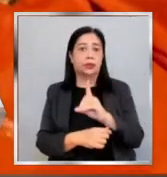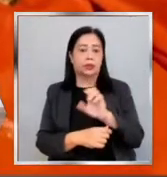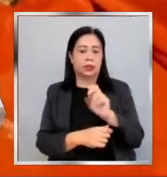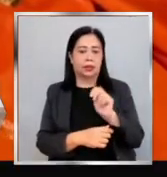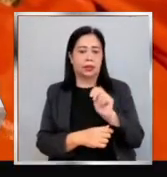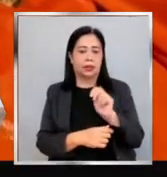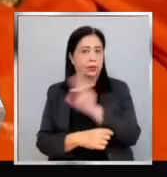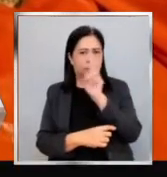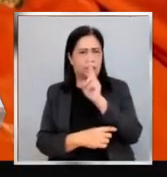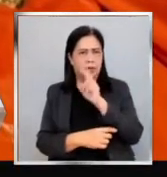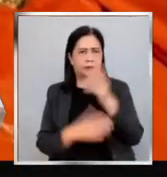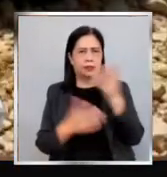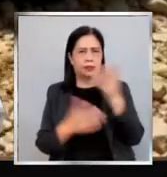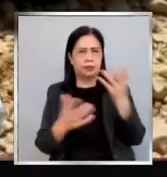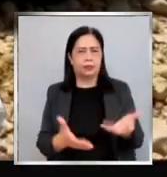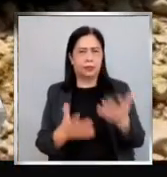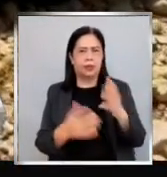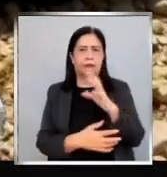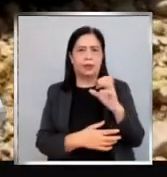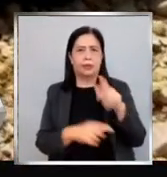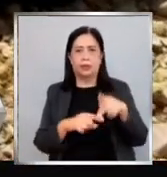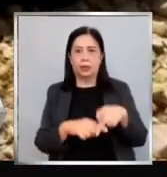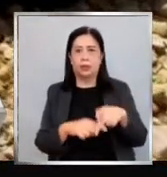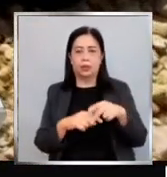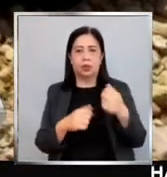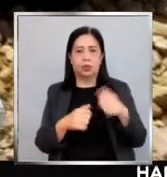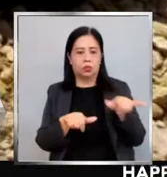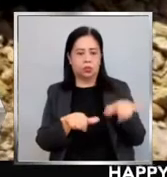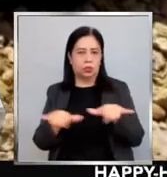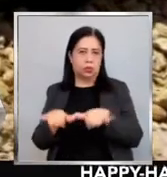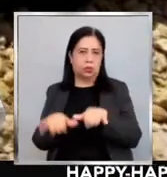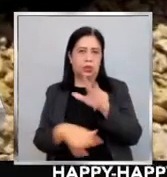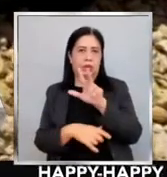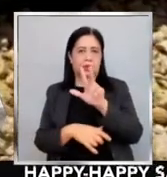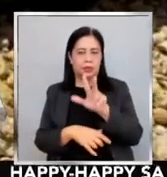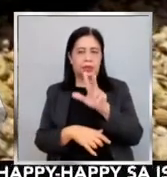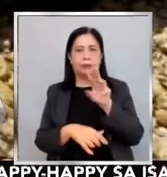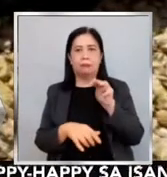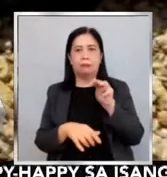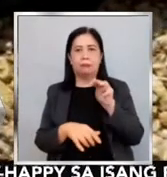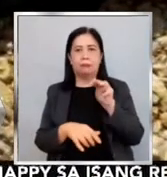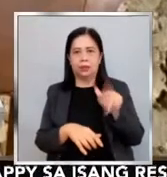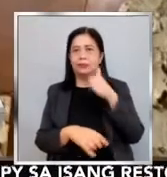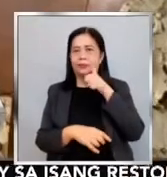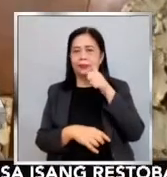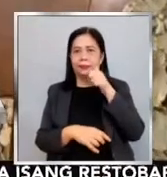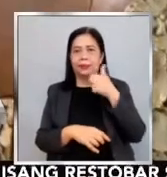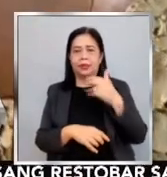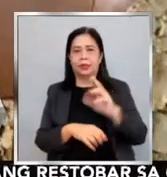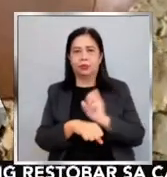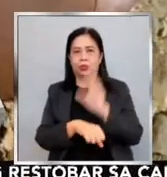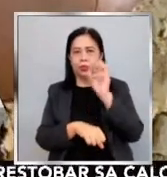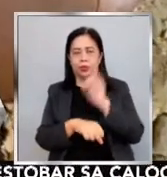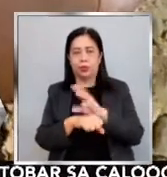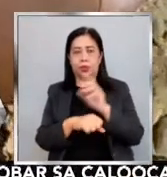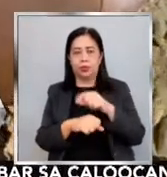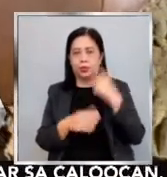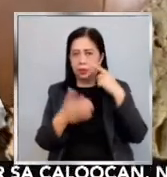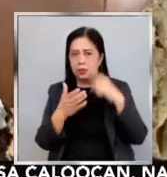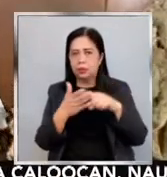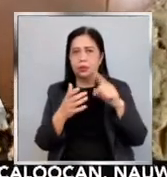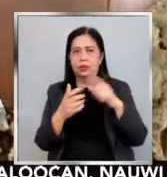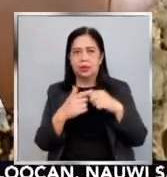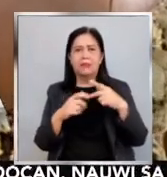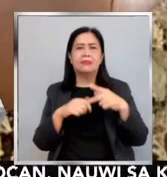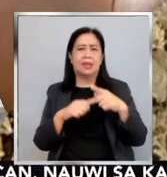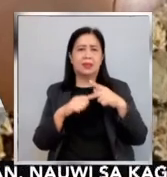na nasa 500 kilo at habang mahigit 3 metro ang babaeng dugong. Lumabas naman sa necropsy na may mga plastic sa